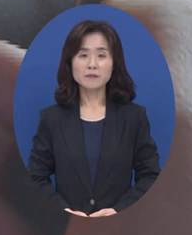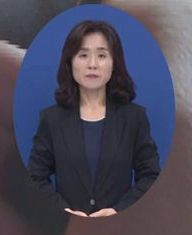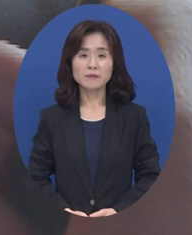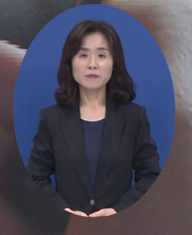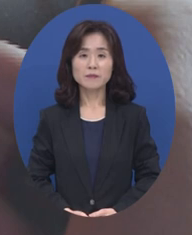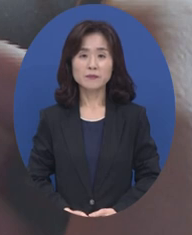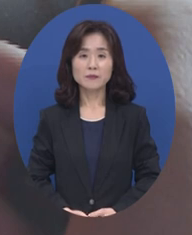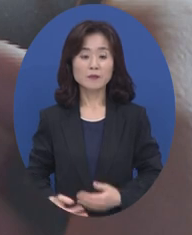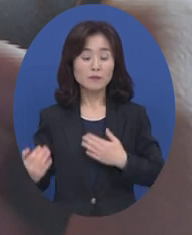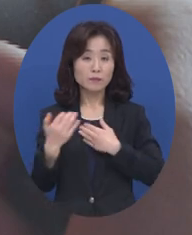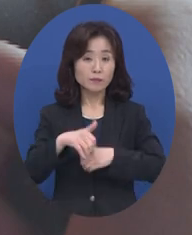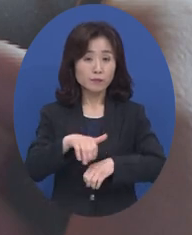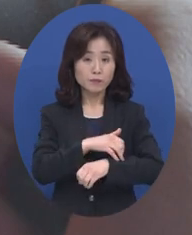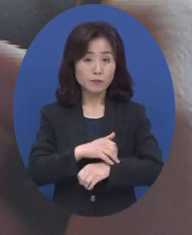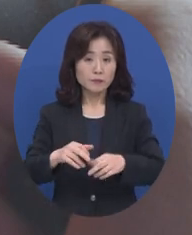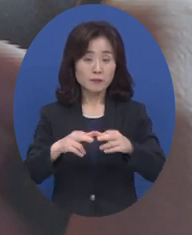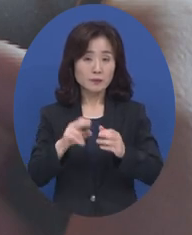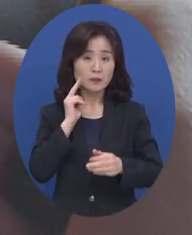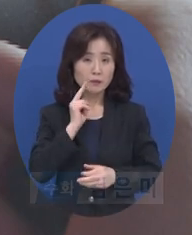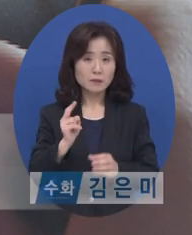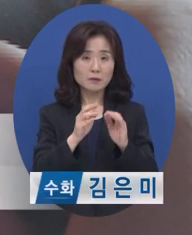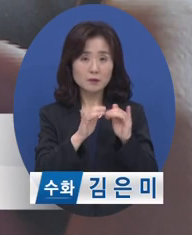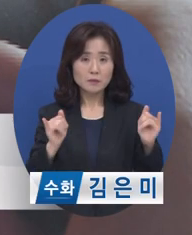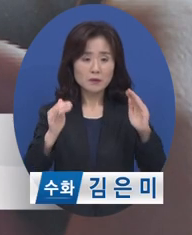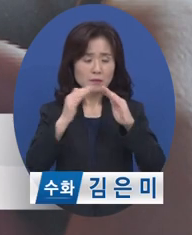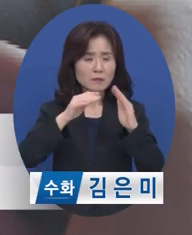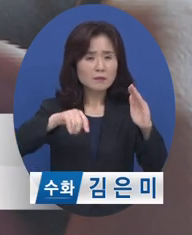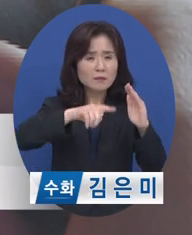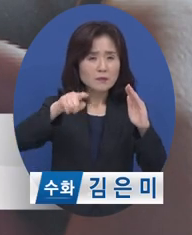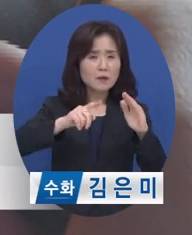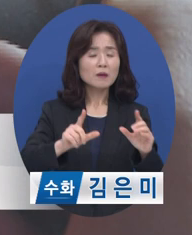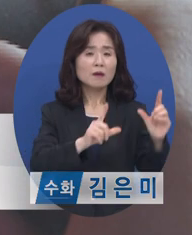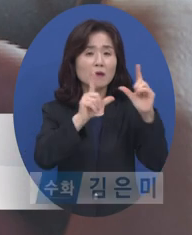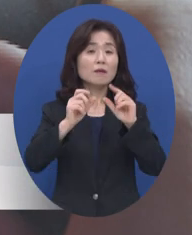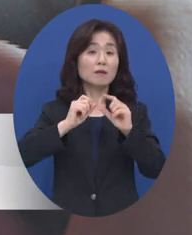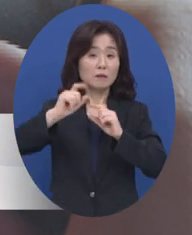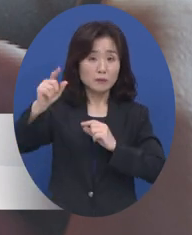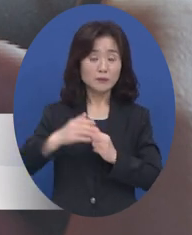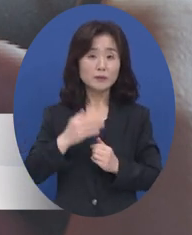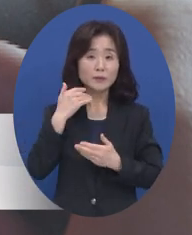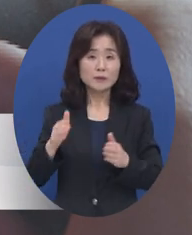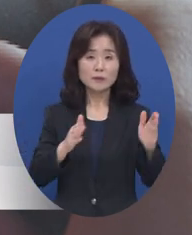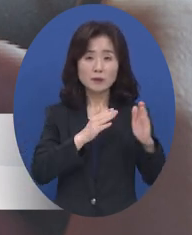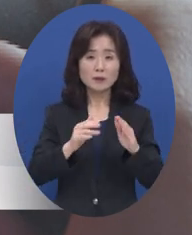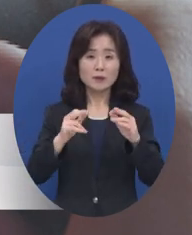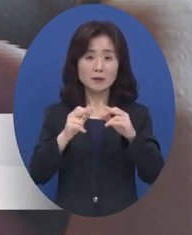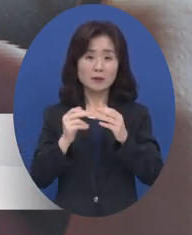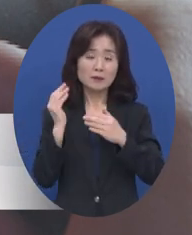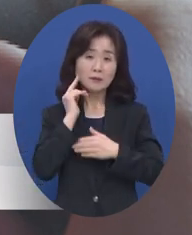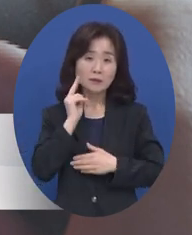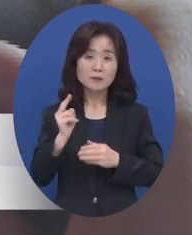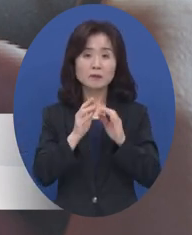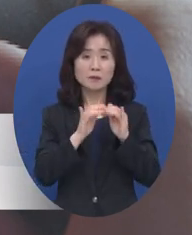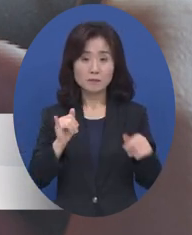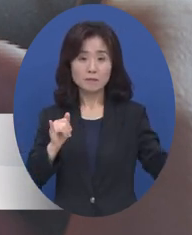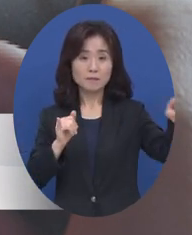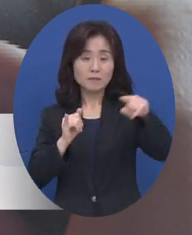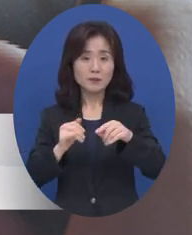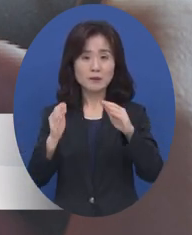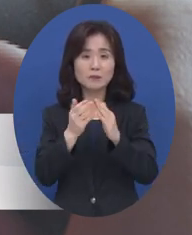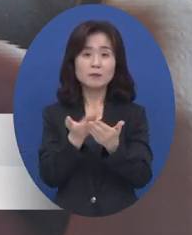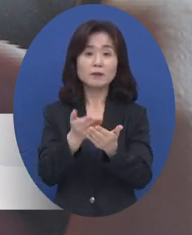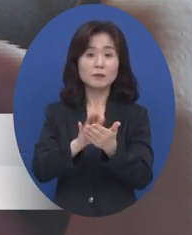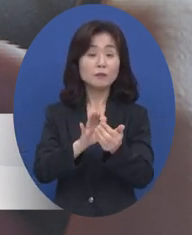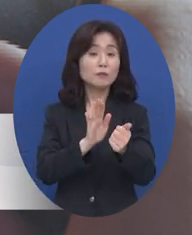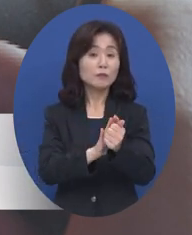거동이 불편한 중증장애인의 경우 집안에서 지내는 시간이 많은데요 경기도가 중증 장애인의 대상으로 주택 개조 를